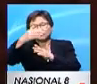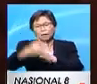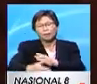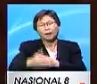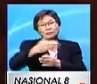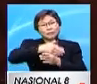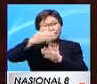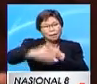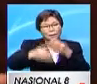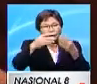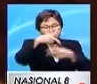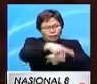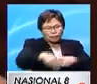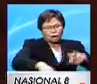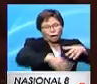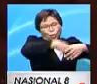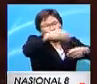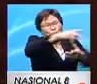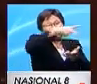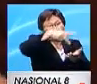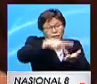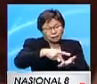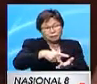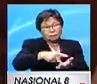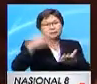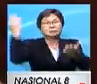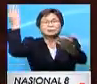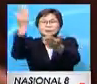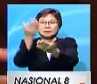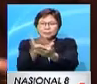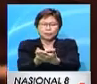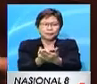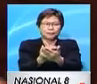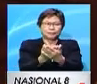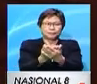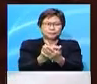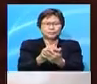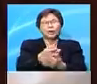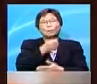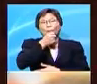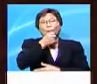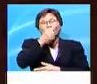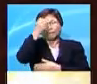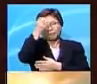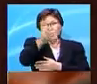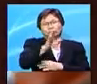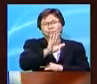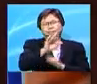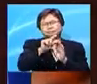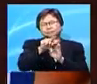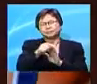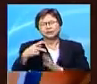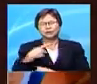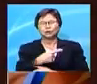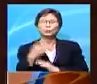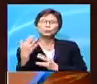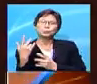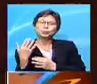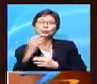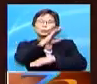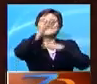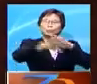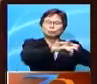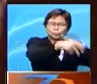selepas peti undi keluar dari pusat pengundian dan sehinggalah kepada keputusan diumumkan sebentar lagi ya kita masih menunggu